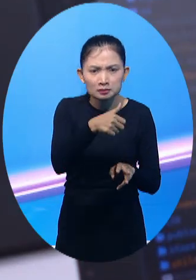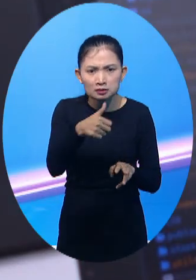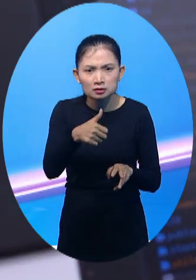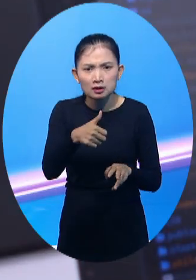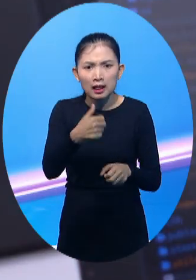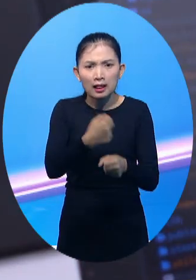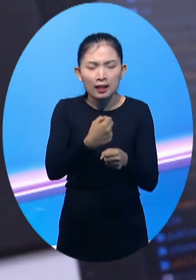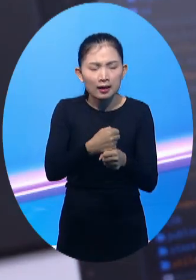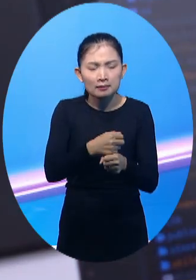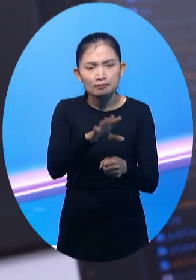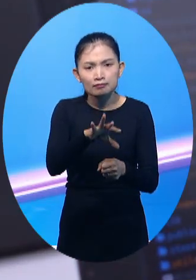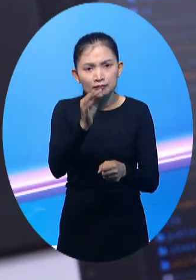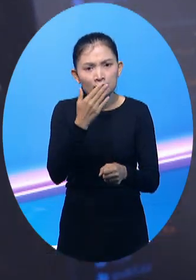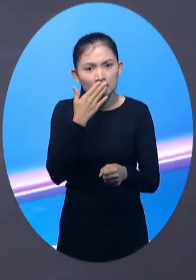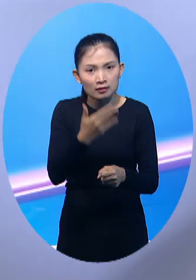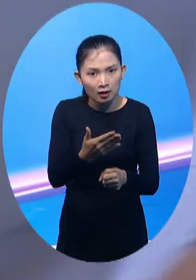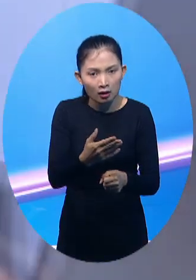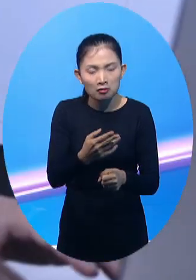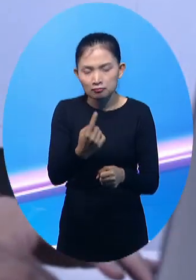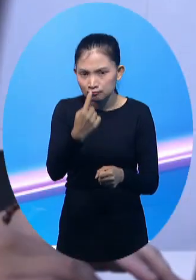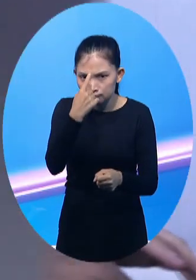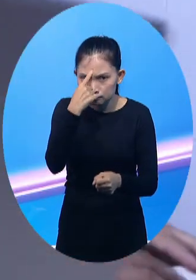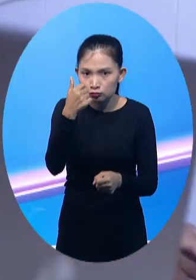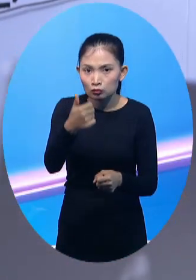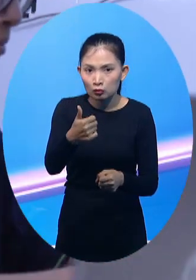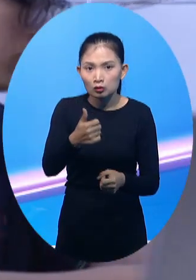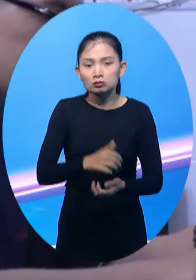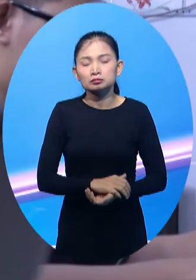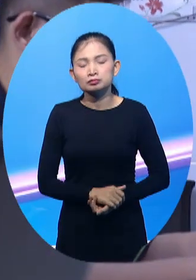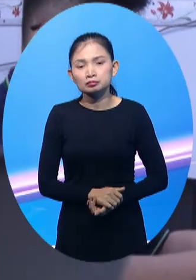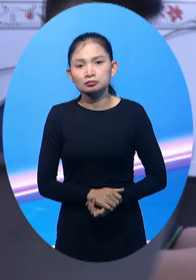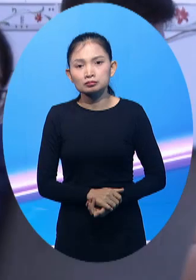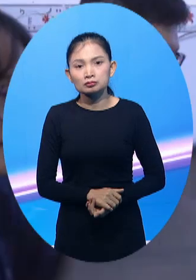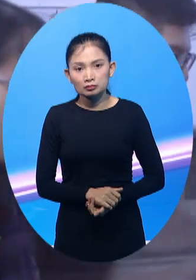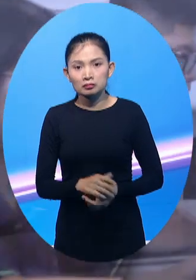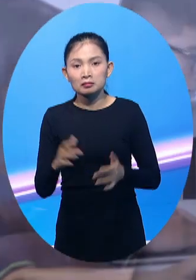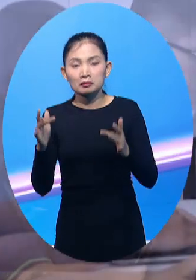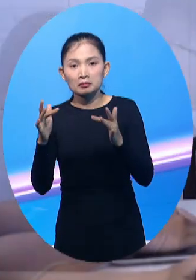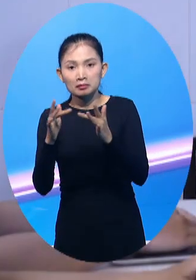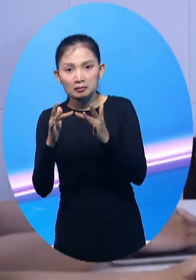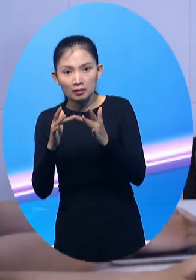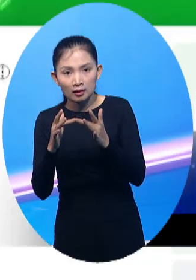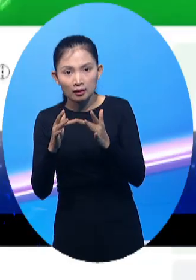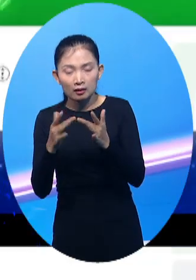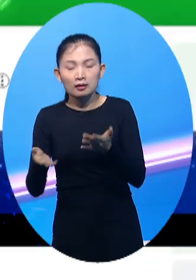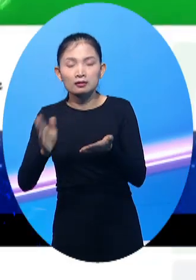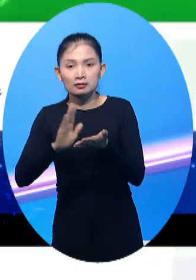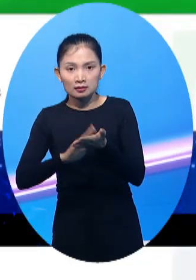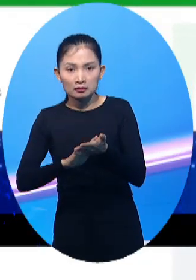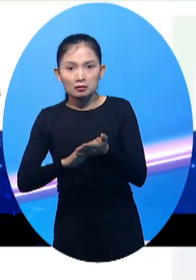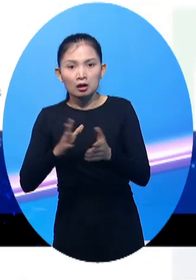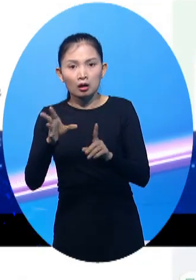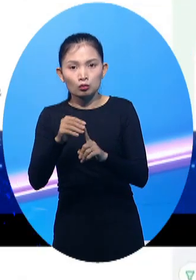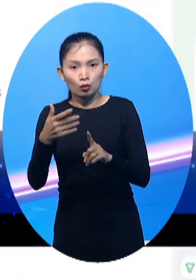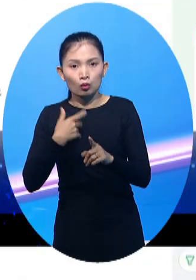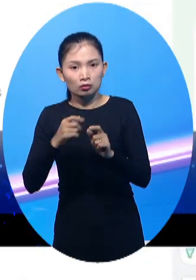tín. Bên cạnh đó, các doanh nghiệp cũng sẽ được tiếp cận với nhiều ứng viên tiềm năng thông qua nền tảng trực quan bằng cách đăng tải thông tin tuyển dụng đơn giản,